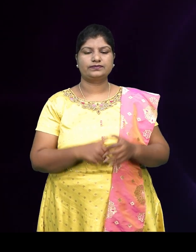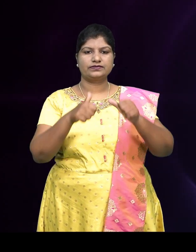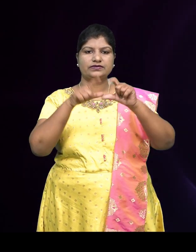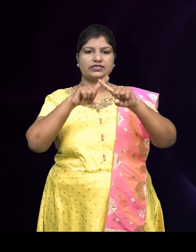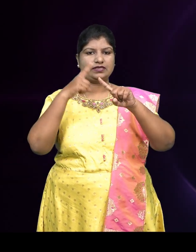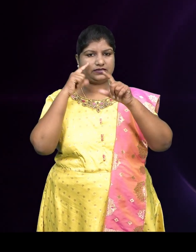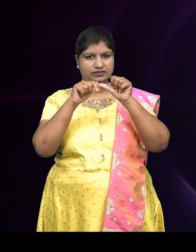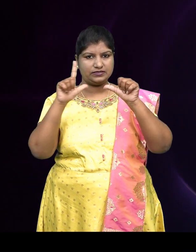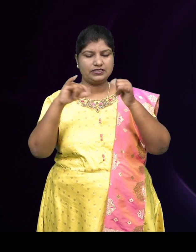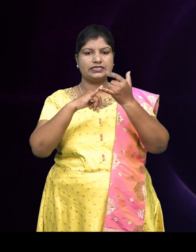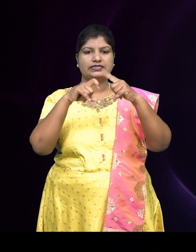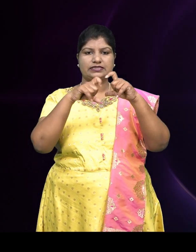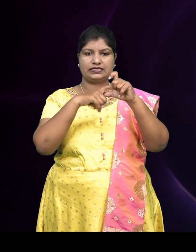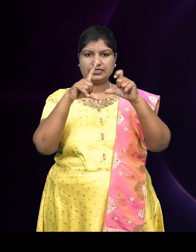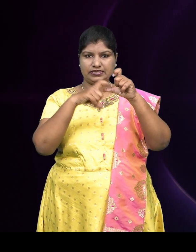अक्षीय कंकाल,